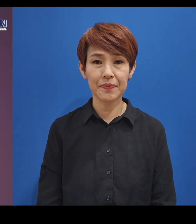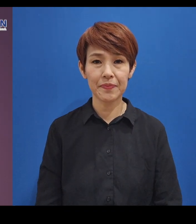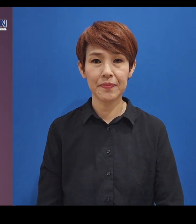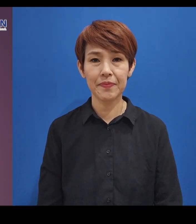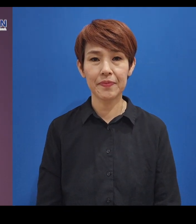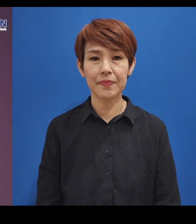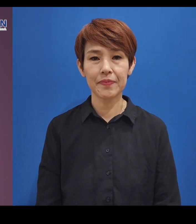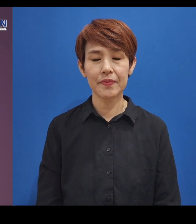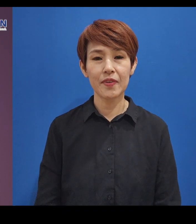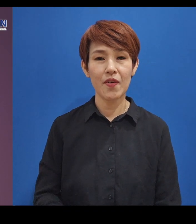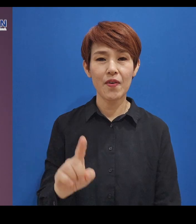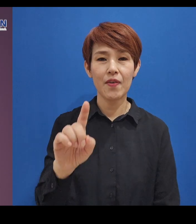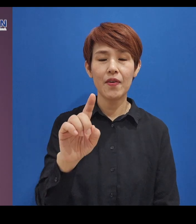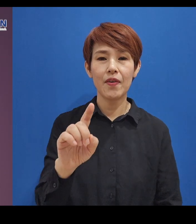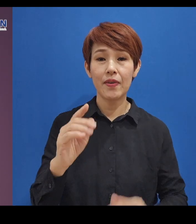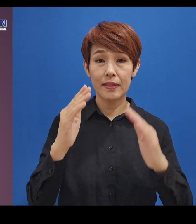예전에